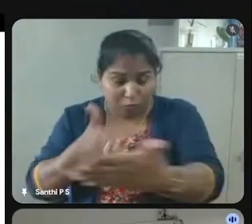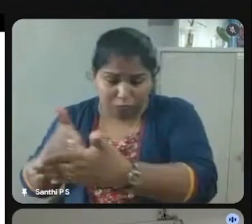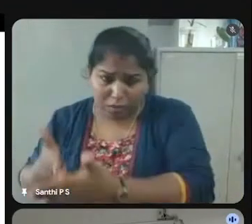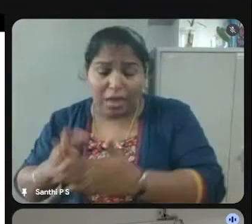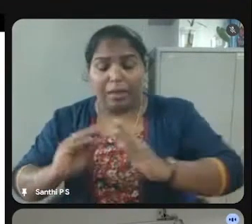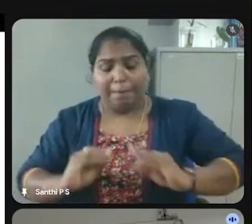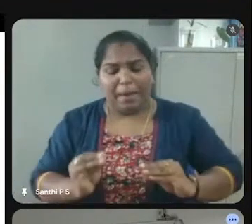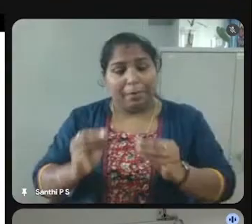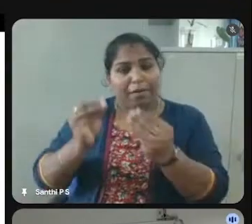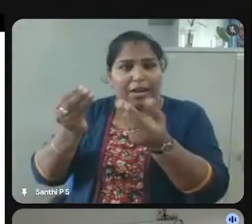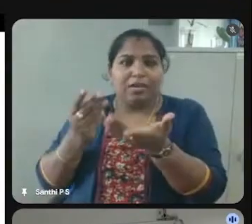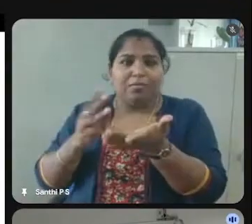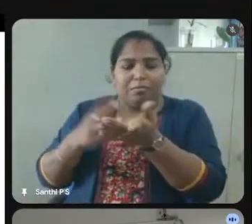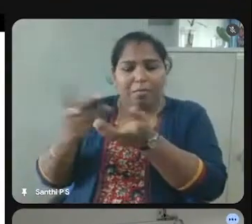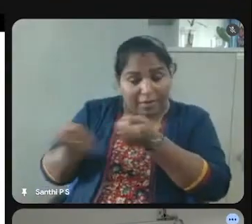രീതിയിൽ കൈകാര്യം ചെയ്യാൻ